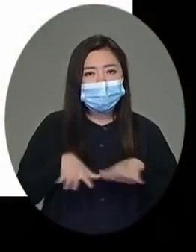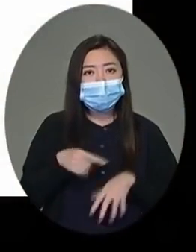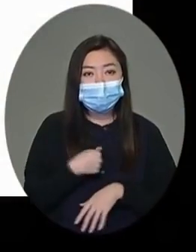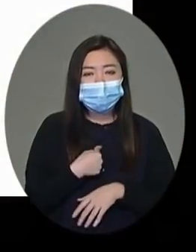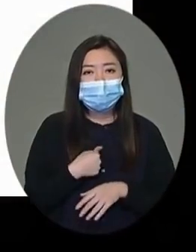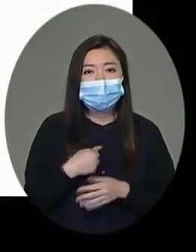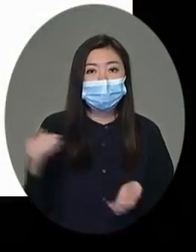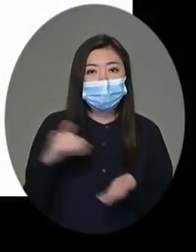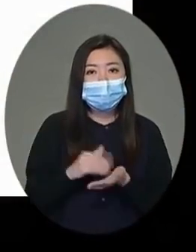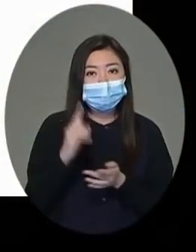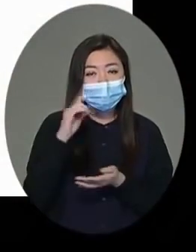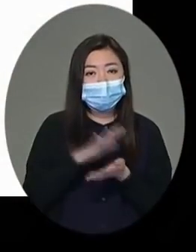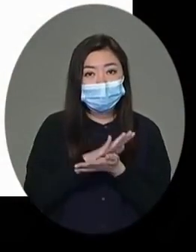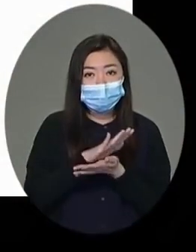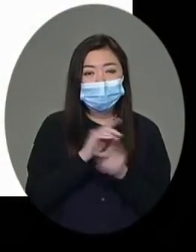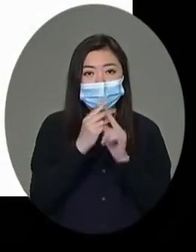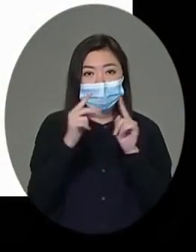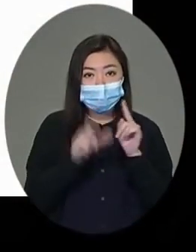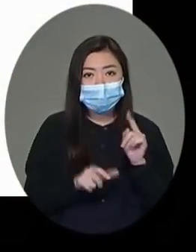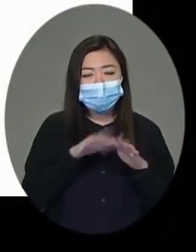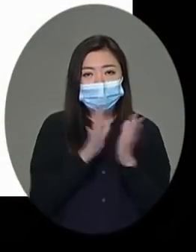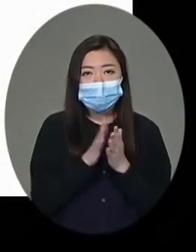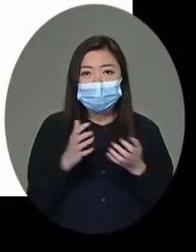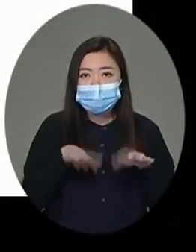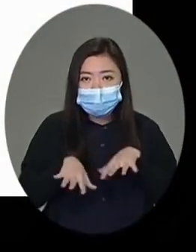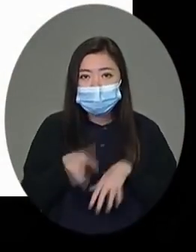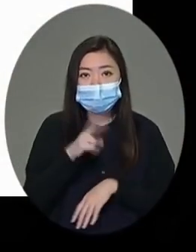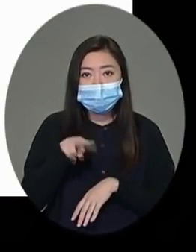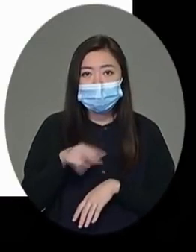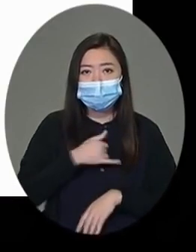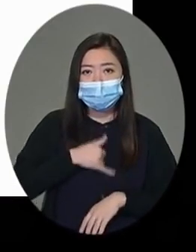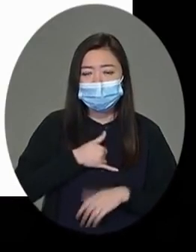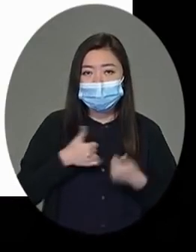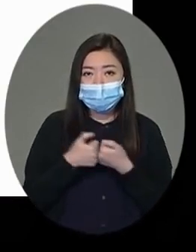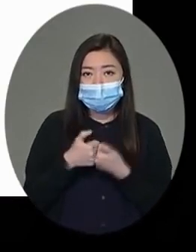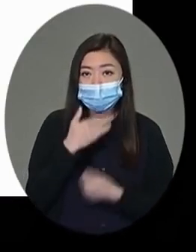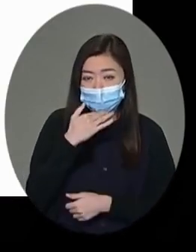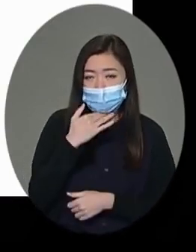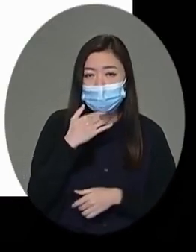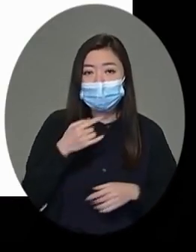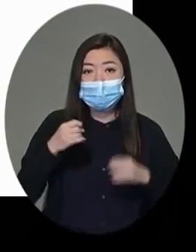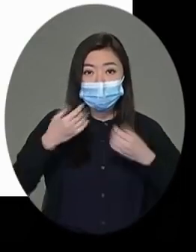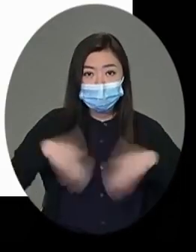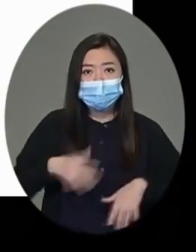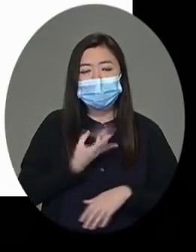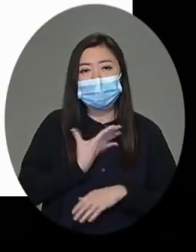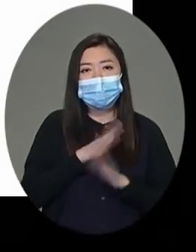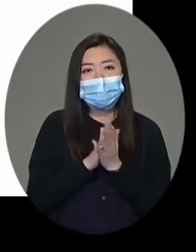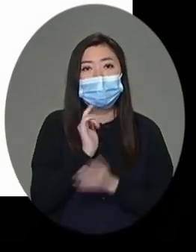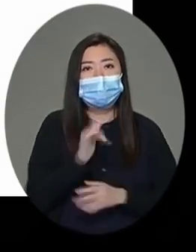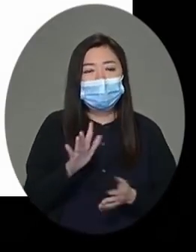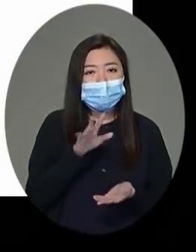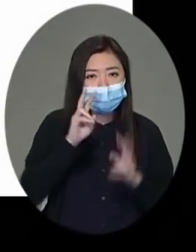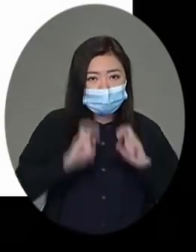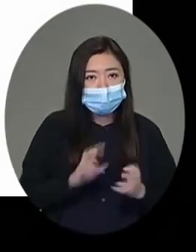截至去年12月所處理的2000多宗未完結懷疑假結婚個案，800多宗調查了